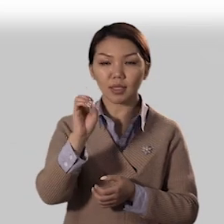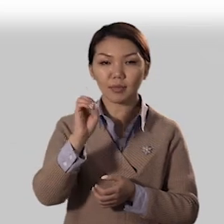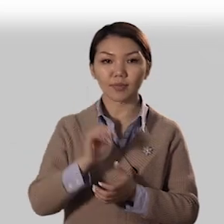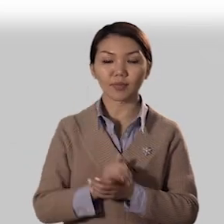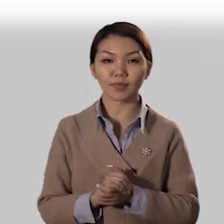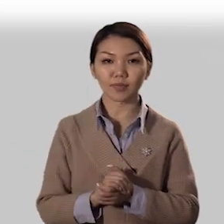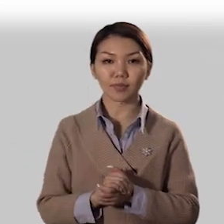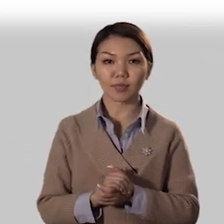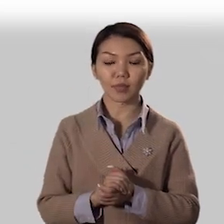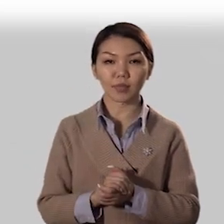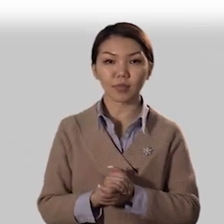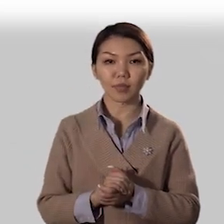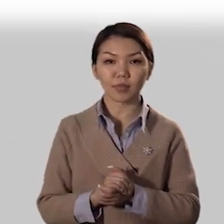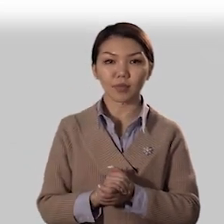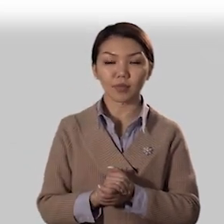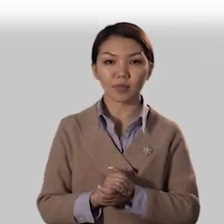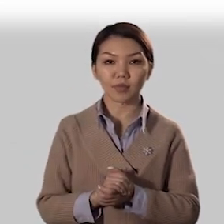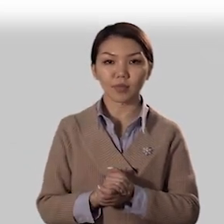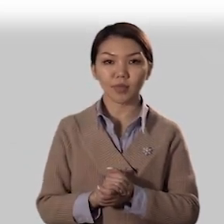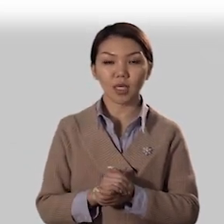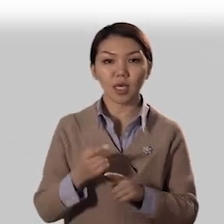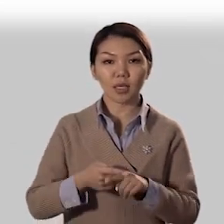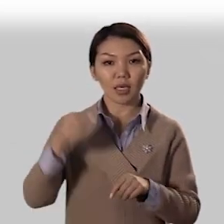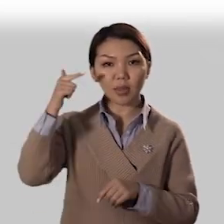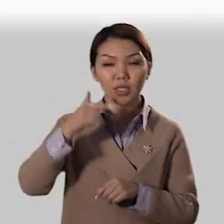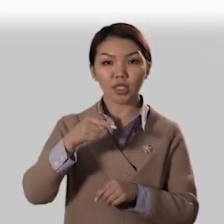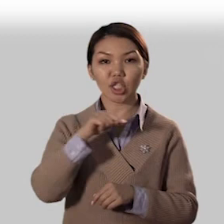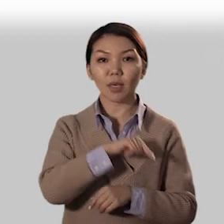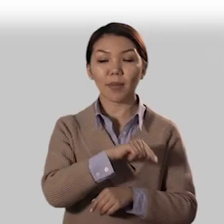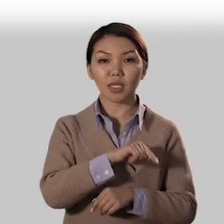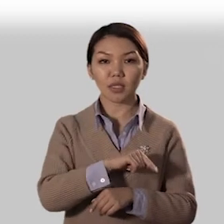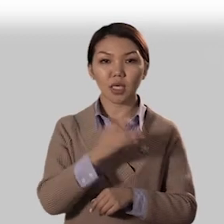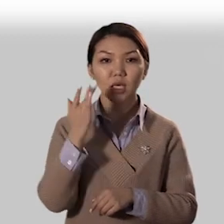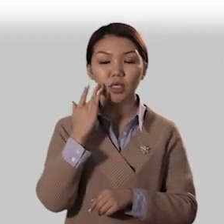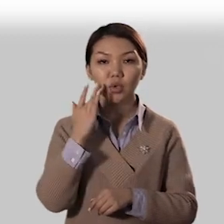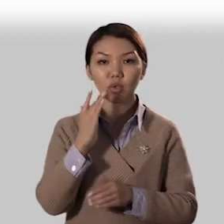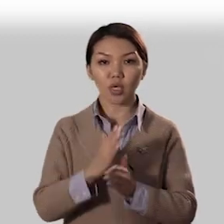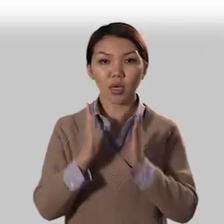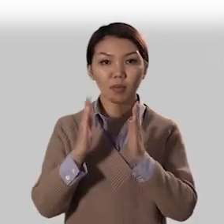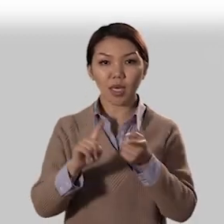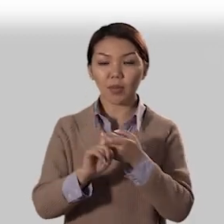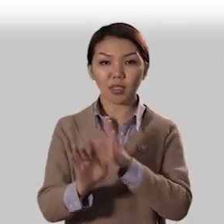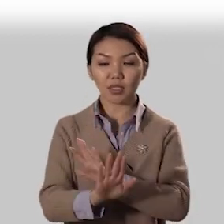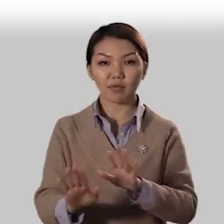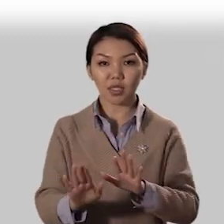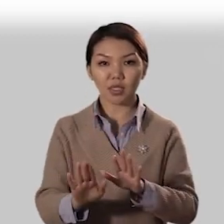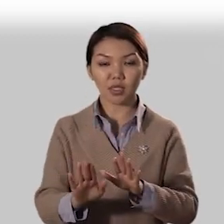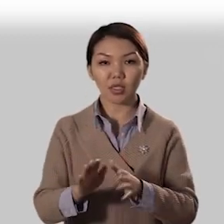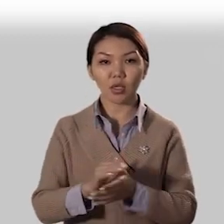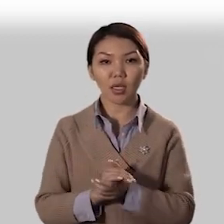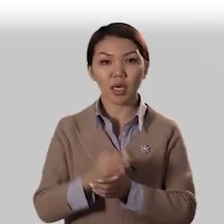заимствованных грамматический признак который напрямую не соотносится с лексическим значением